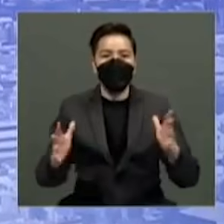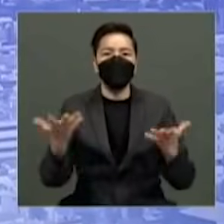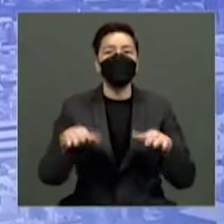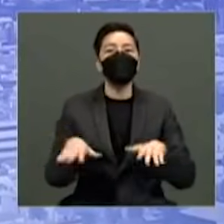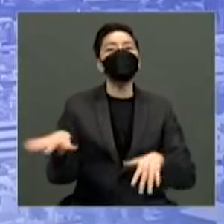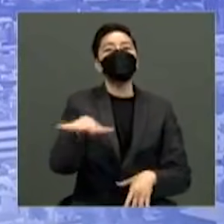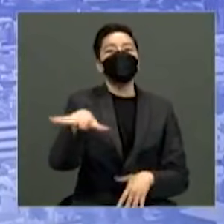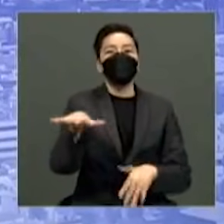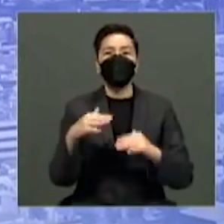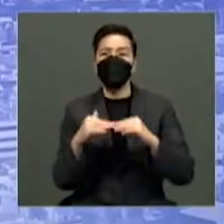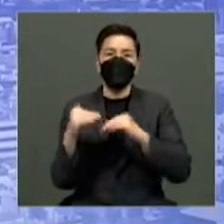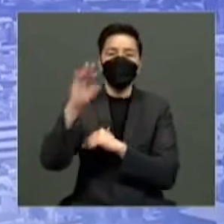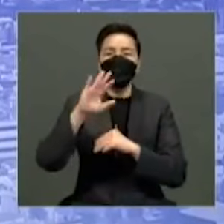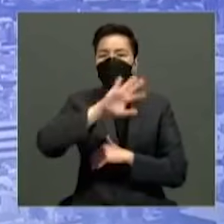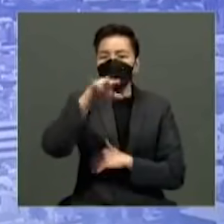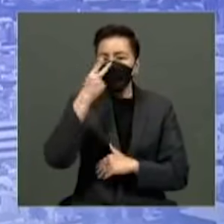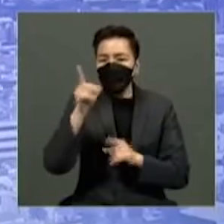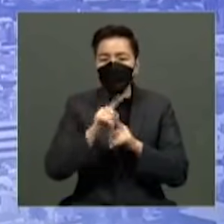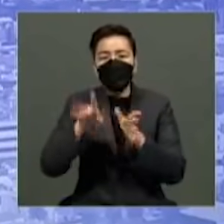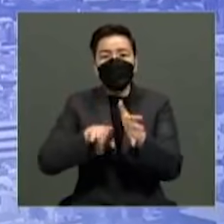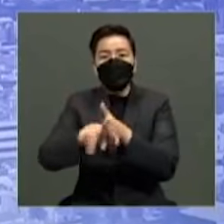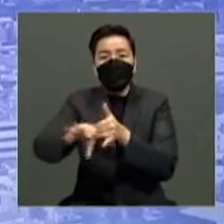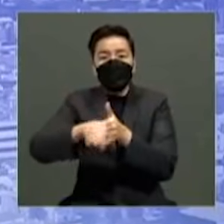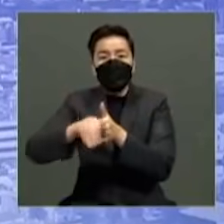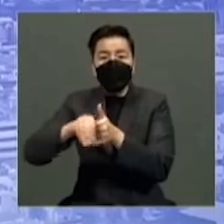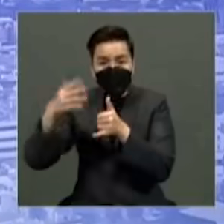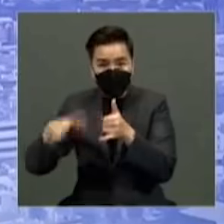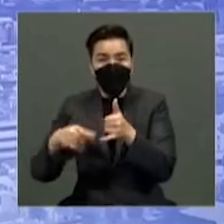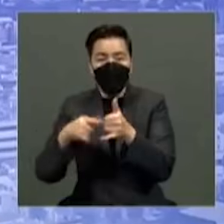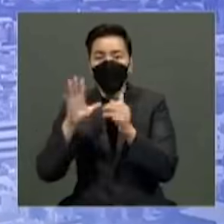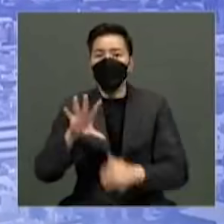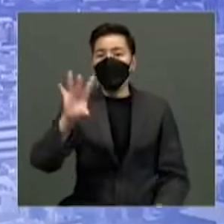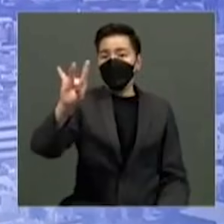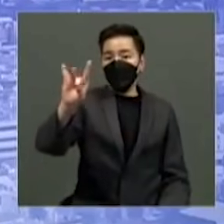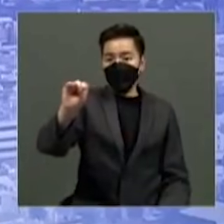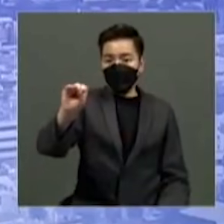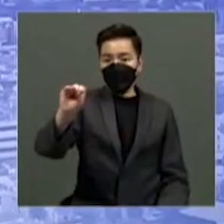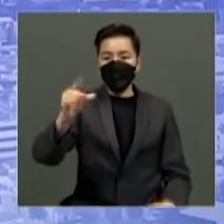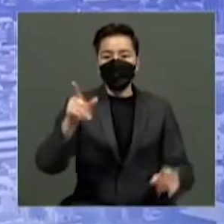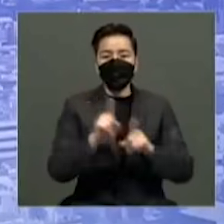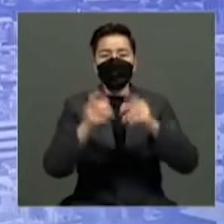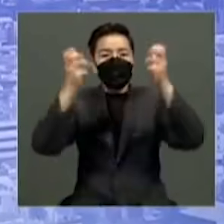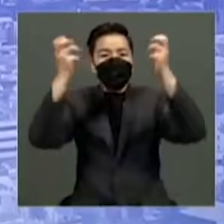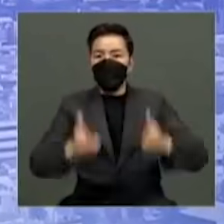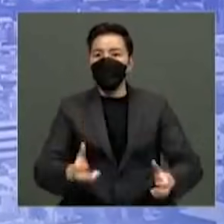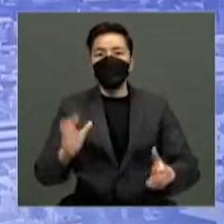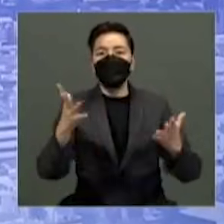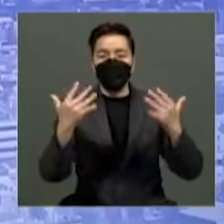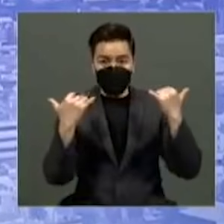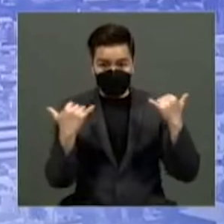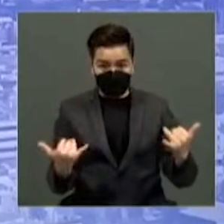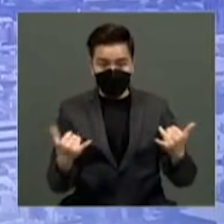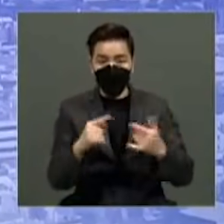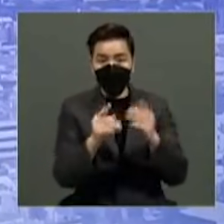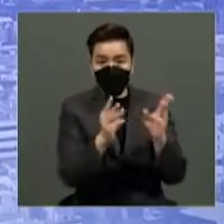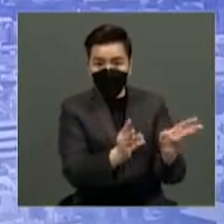กตินะครับอย่างตัวอย่างที่เราเห็นนะครับผู้ที่ติดเชื้อในกลุ่มก้อนนี้80กว่าคนส่วนใหญ่อาการไม่รุนแรงนะครับเพราะฉะนั้นม